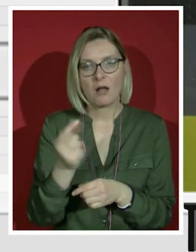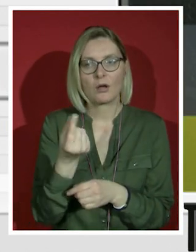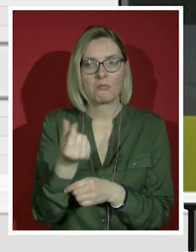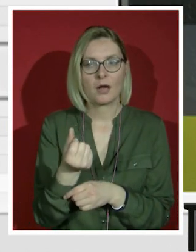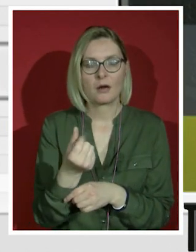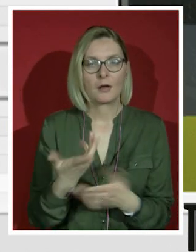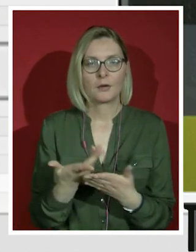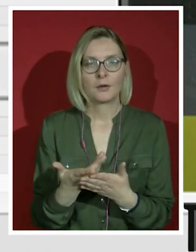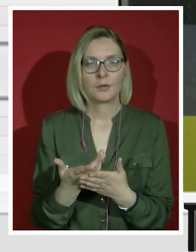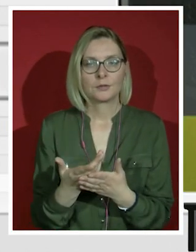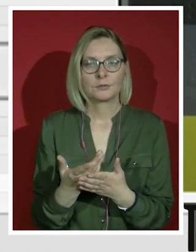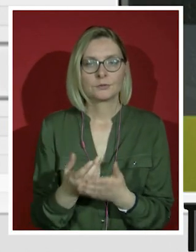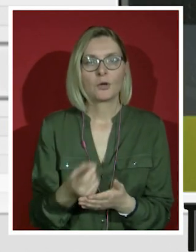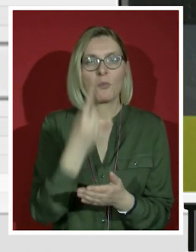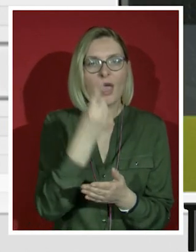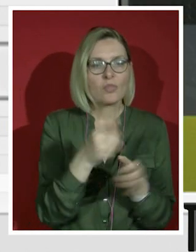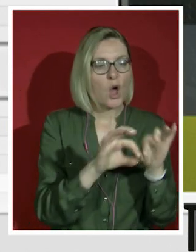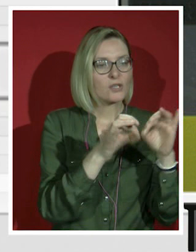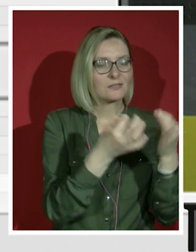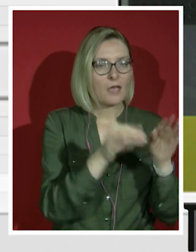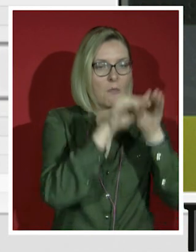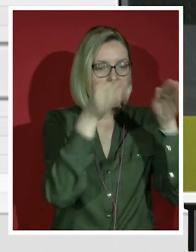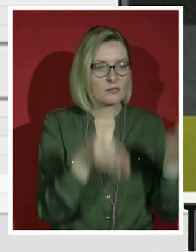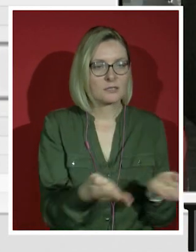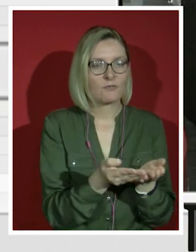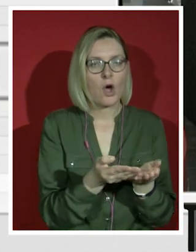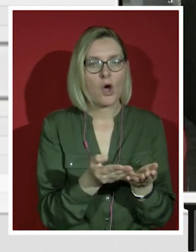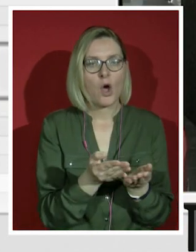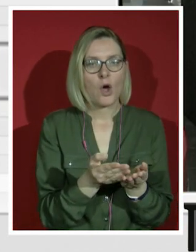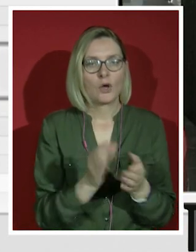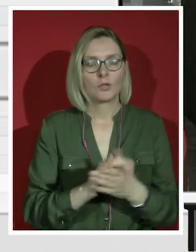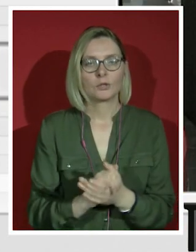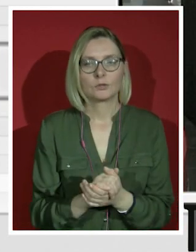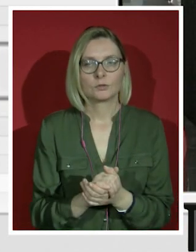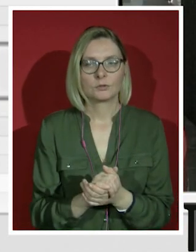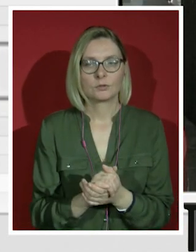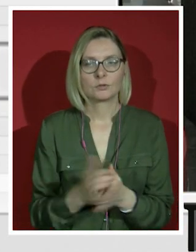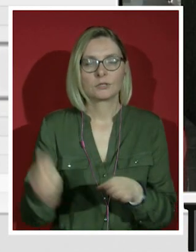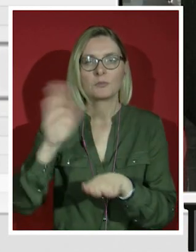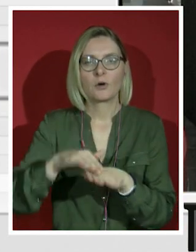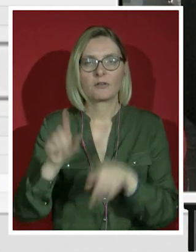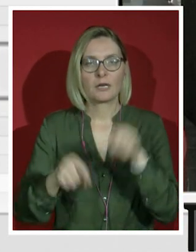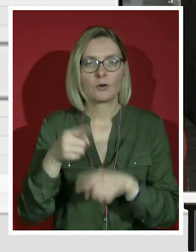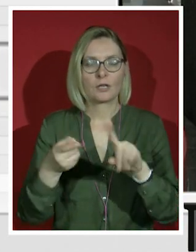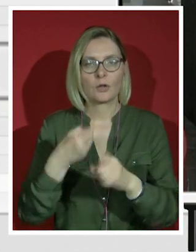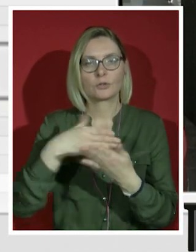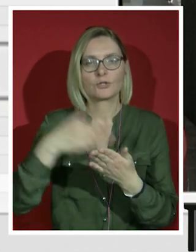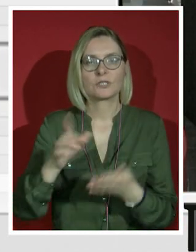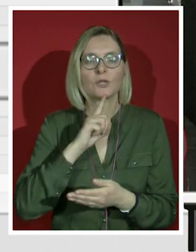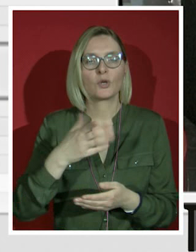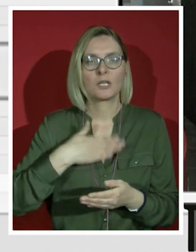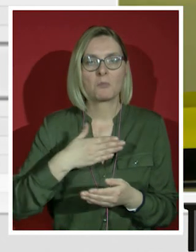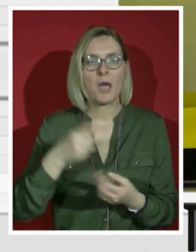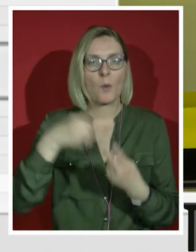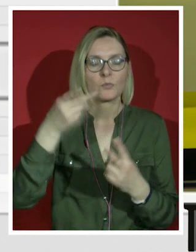едно семејство. Грешам. Да, тоа е по пчелно семејство. Ги покрива некој дел од трошоците кои ги имаме по пчелно